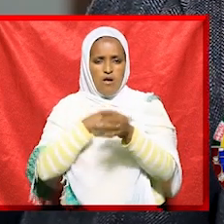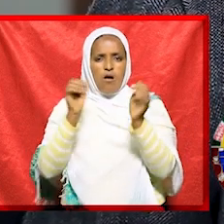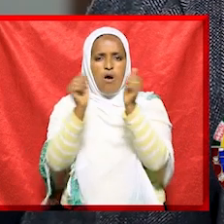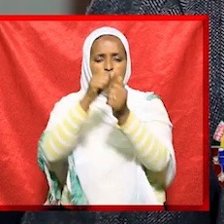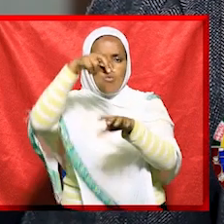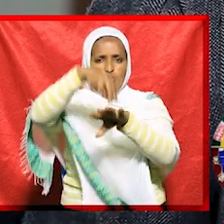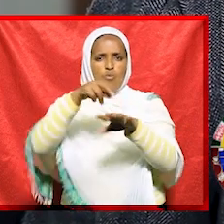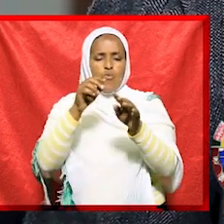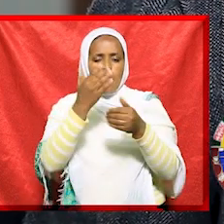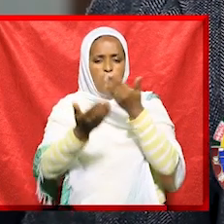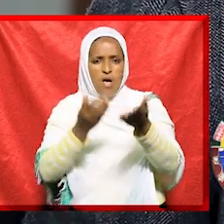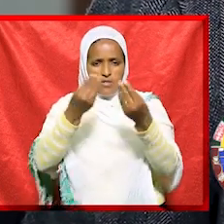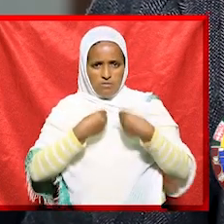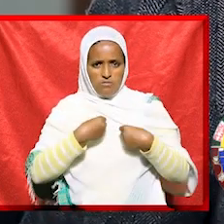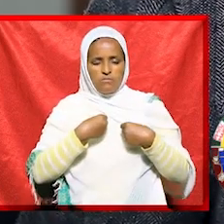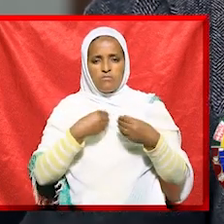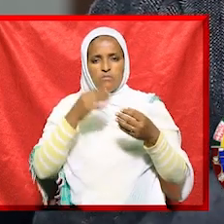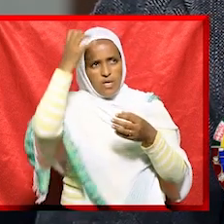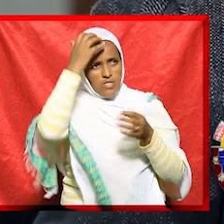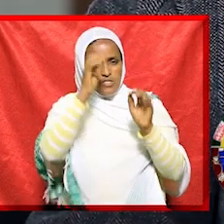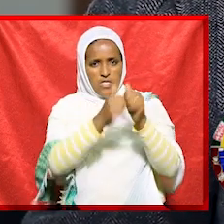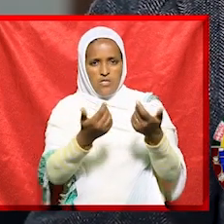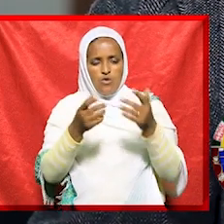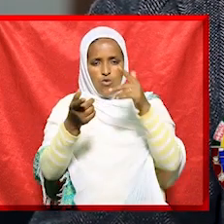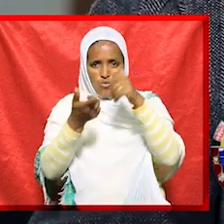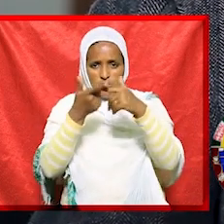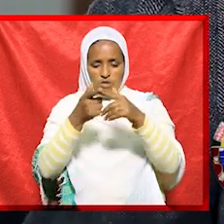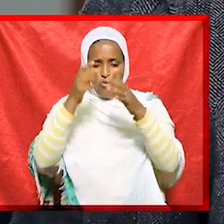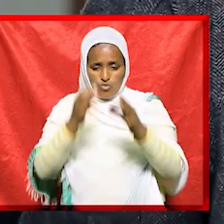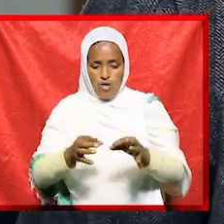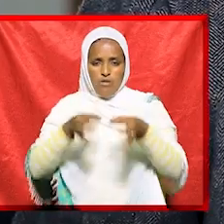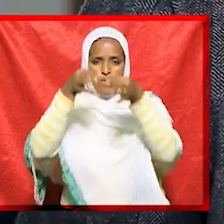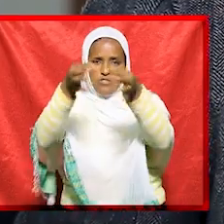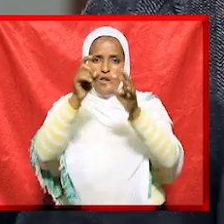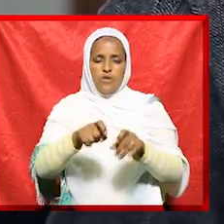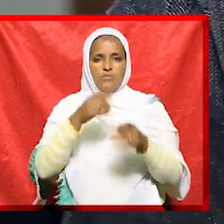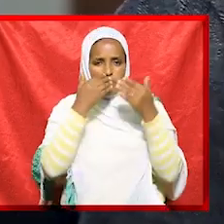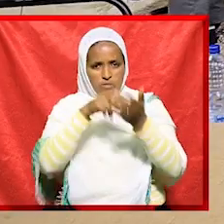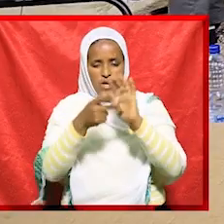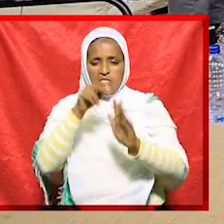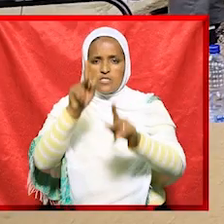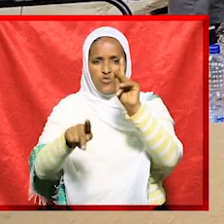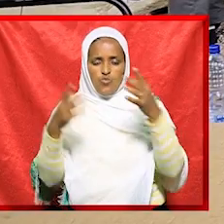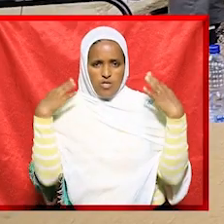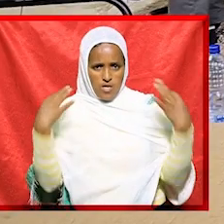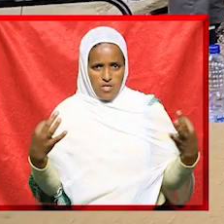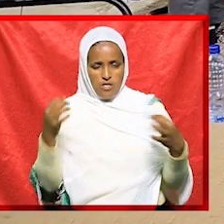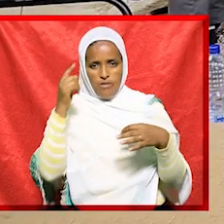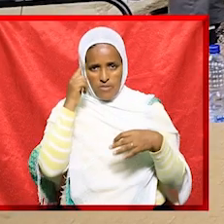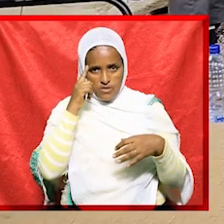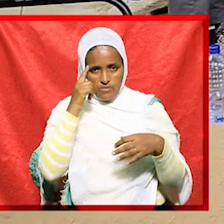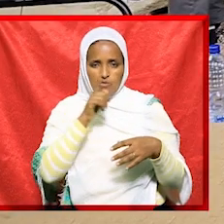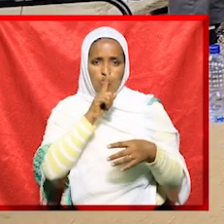ቆሞ የማያገለግለን መንግስትና? ቅዱስ ሲኖዶስ ሁለተኛው ውሳኔ ማስከተል አለበት ብዬ ነው የማስበው። አመሰግናለሁ። መንግስት ማለት